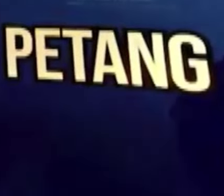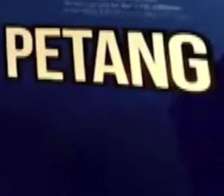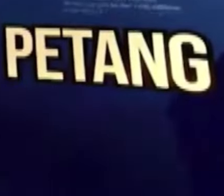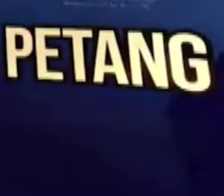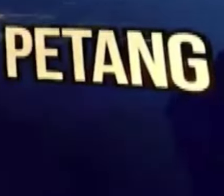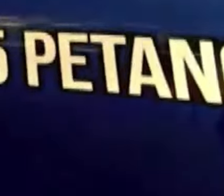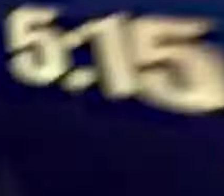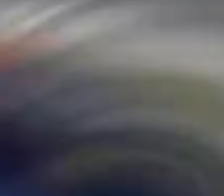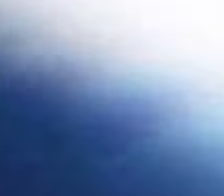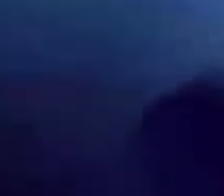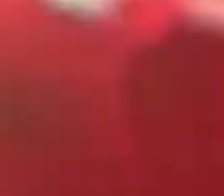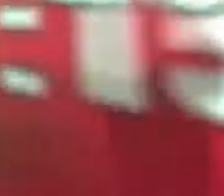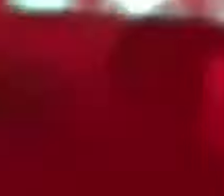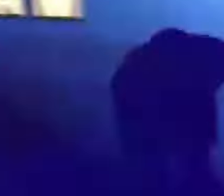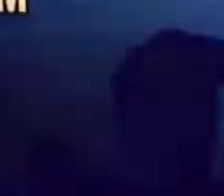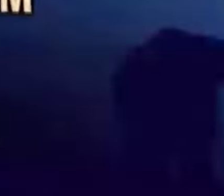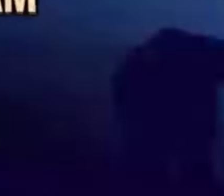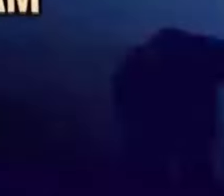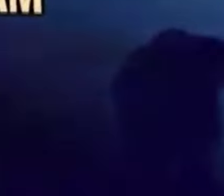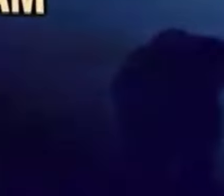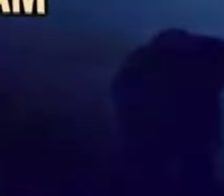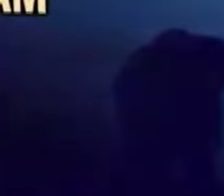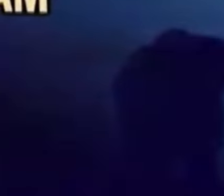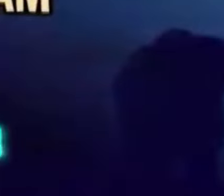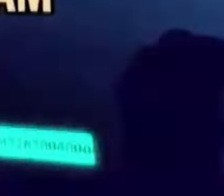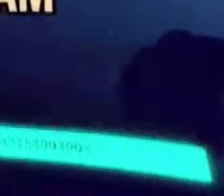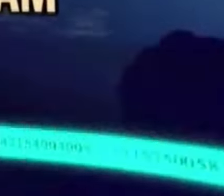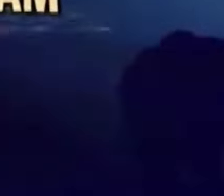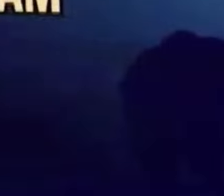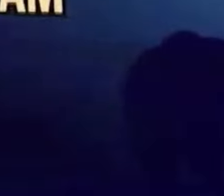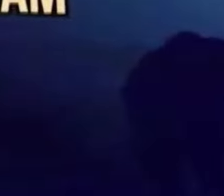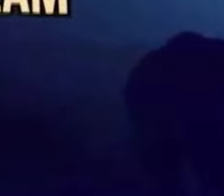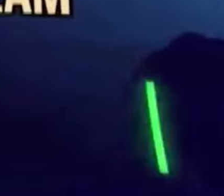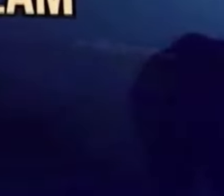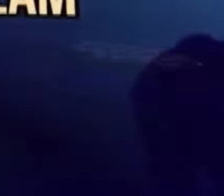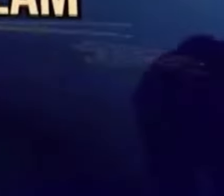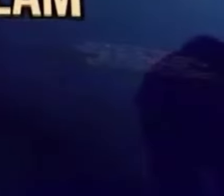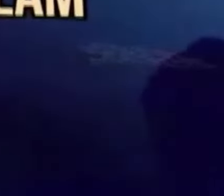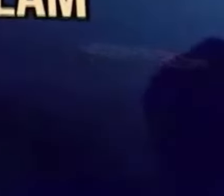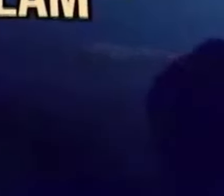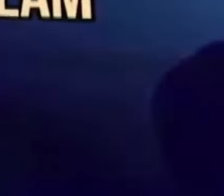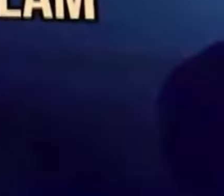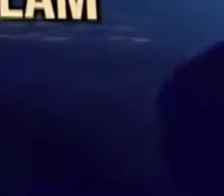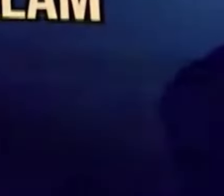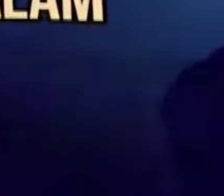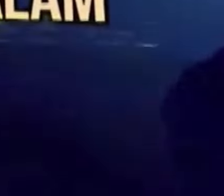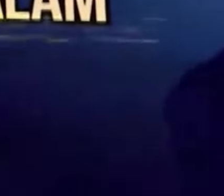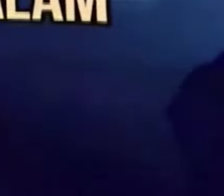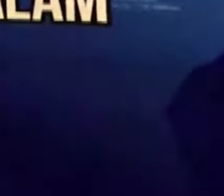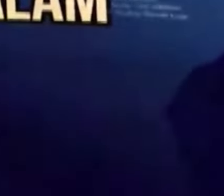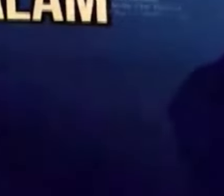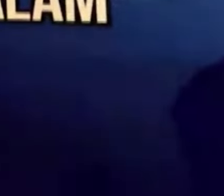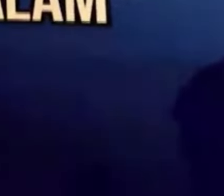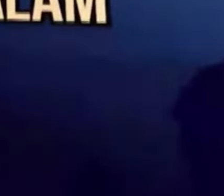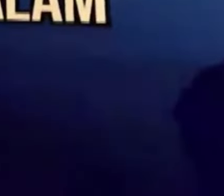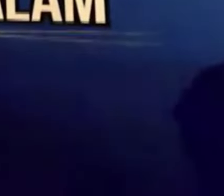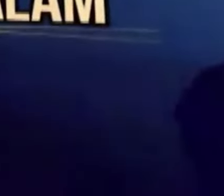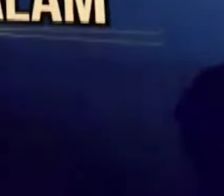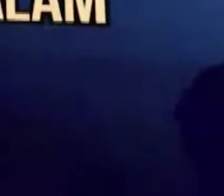sukan RTM. Belgium bertemu Jepun 7.15 minit malam dan Korea